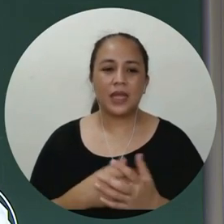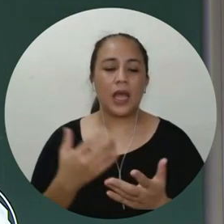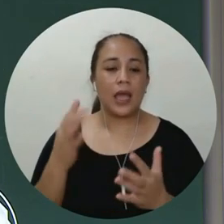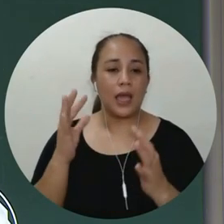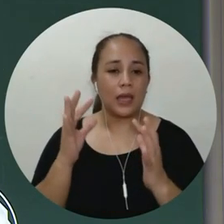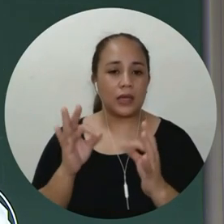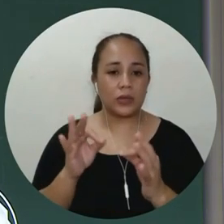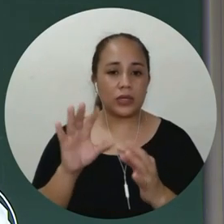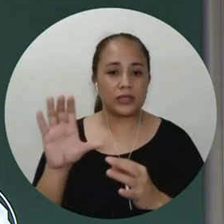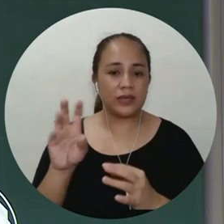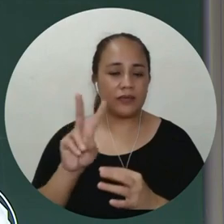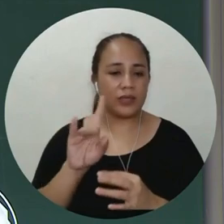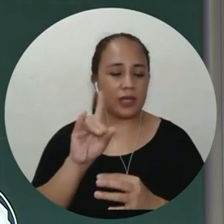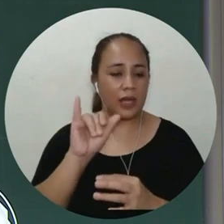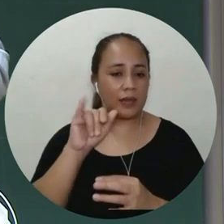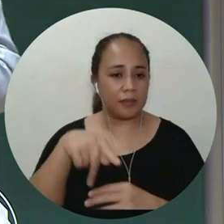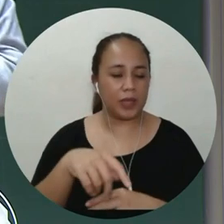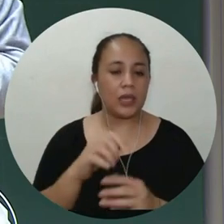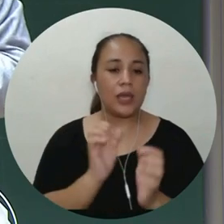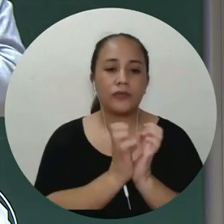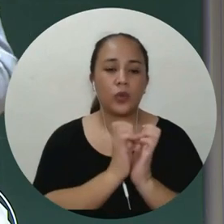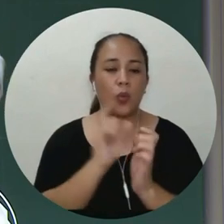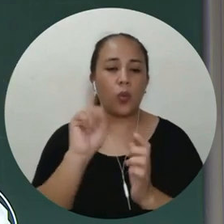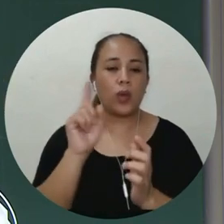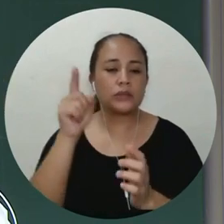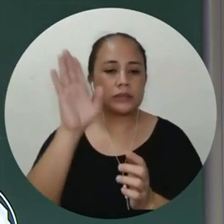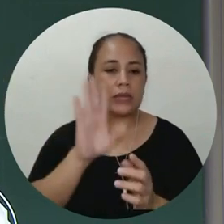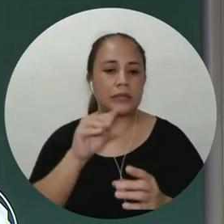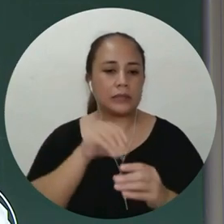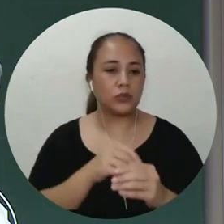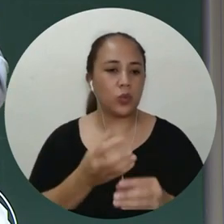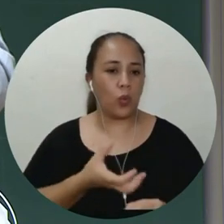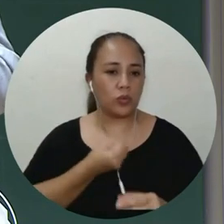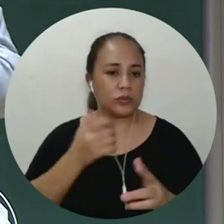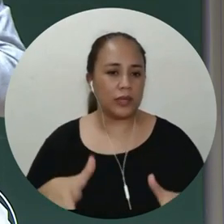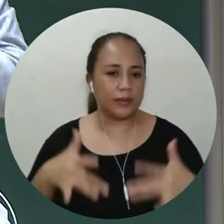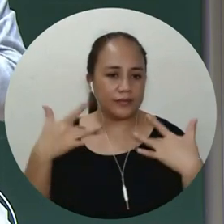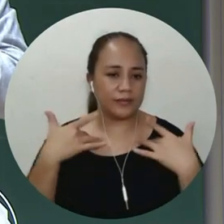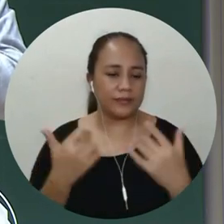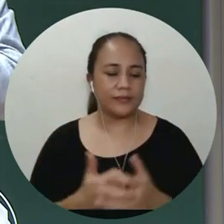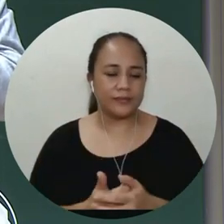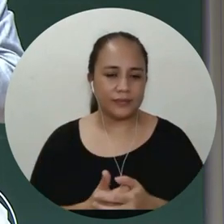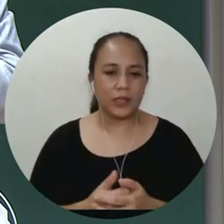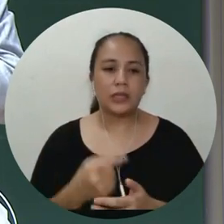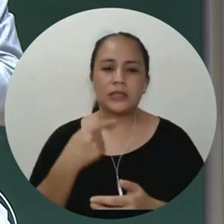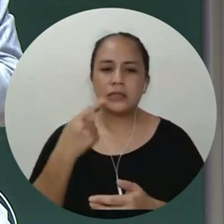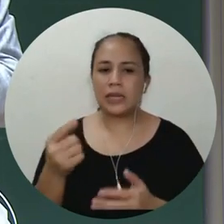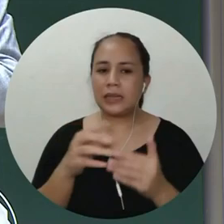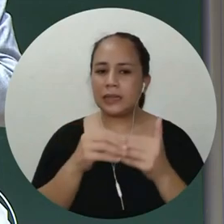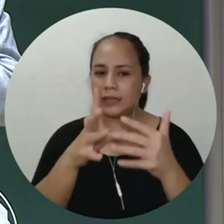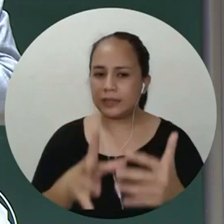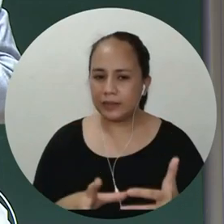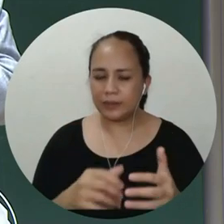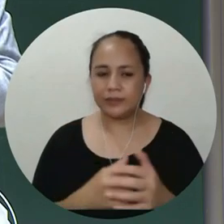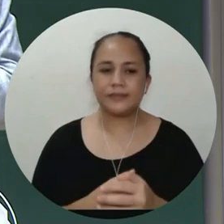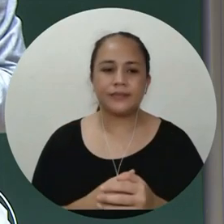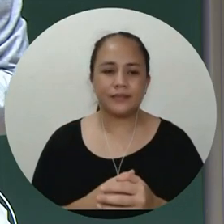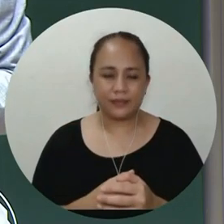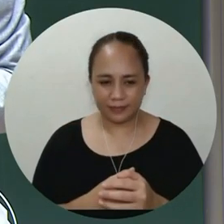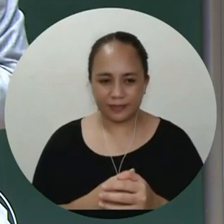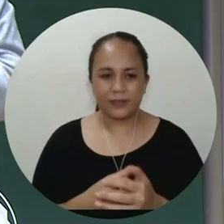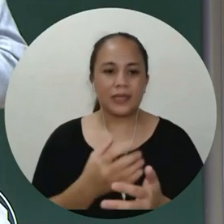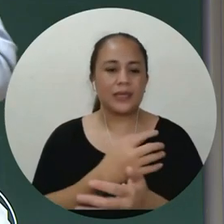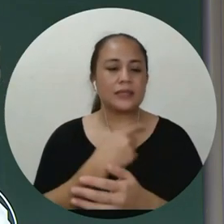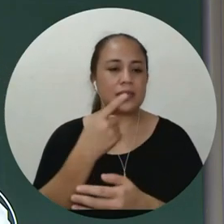your CVDIP is when you edit what is God's into your own life. 리더 그랬잖아, 리더. We said leader. Empowering 리더가 되라 그랬잖아요. We